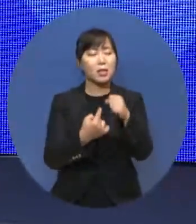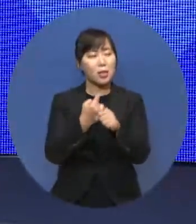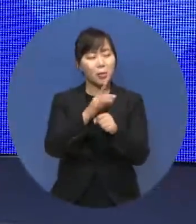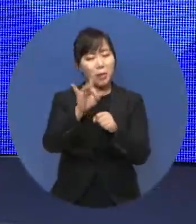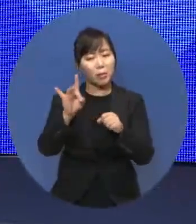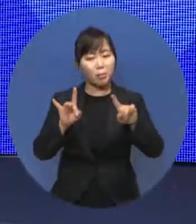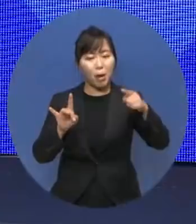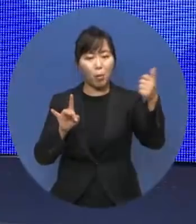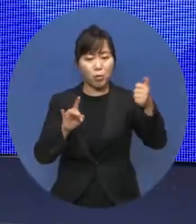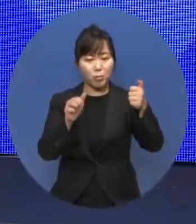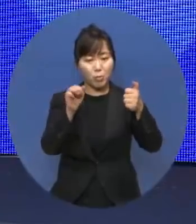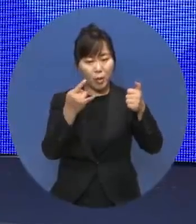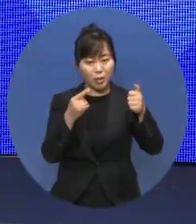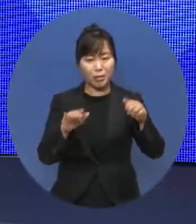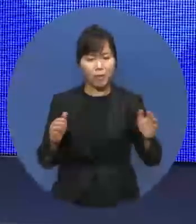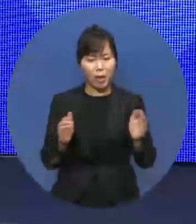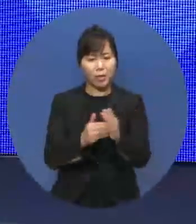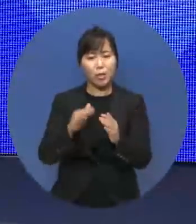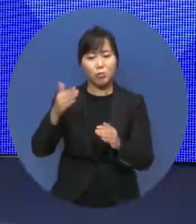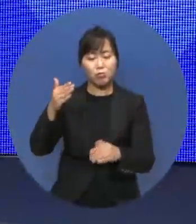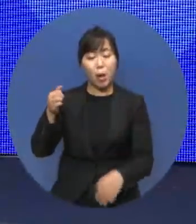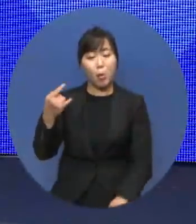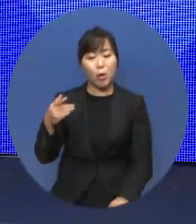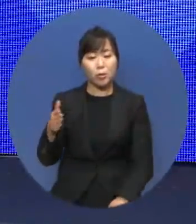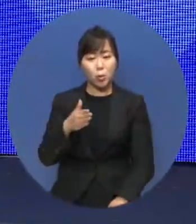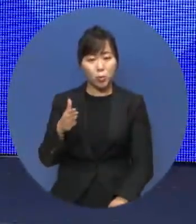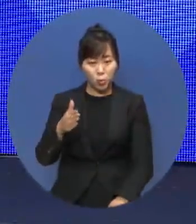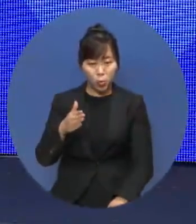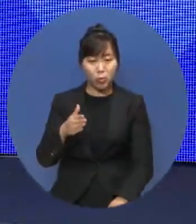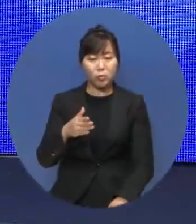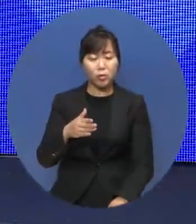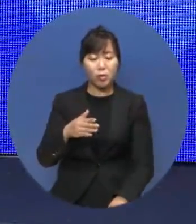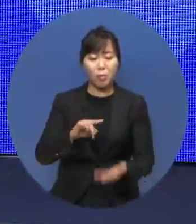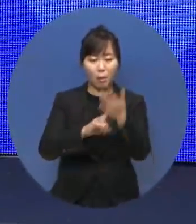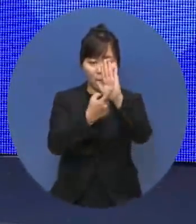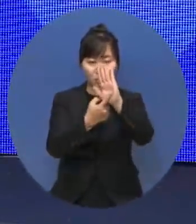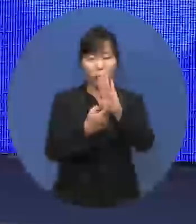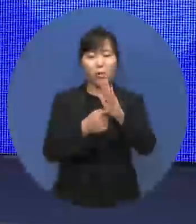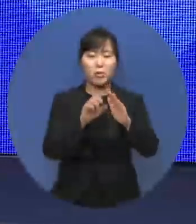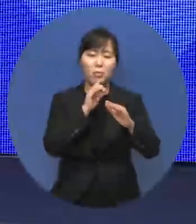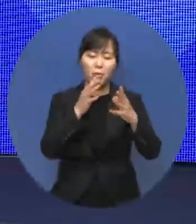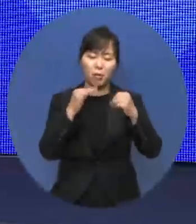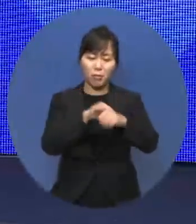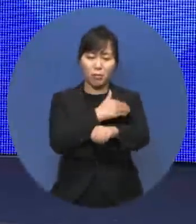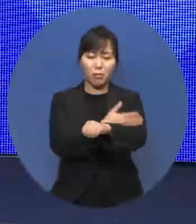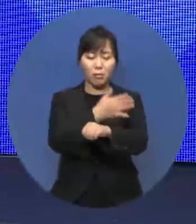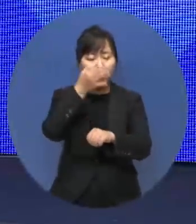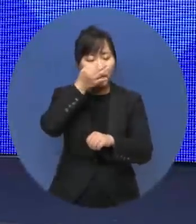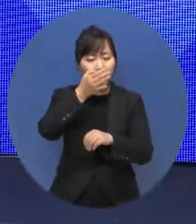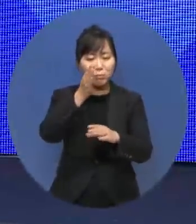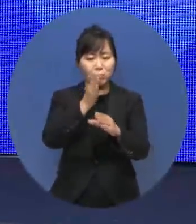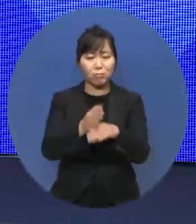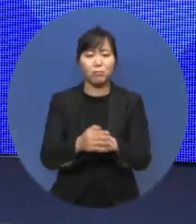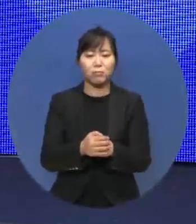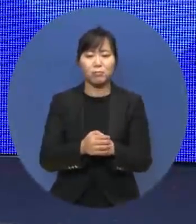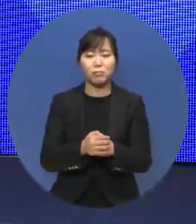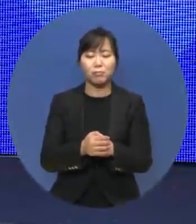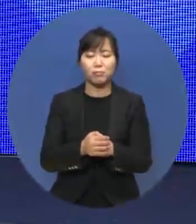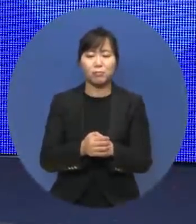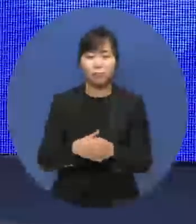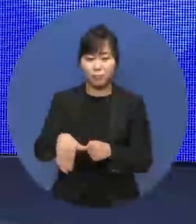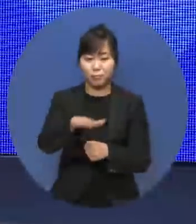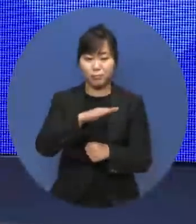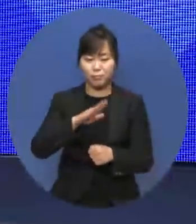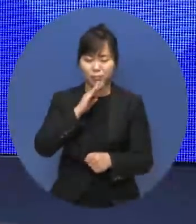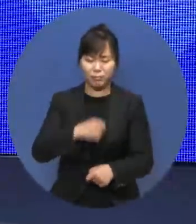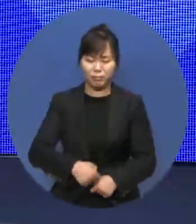연간 150회 지금까지 한 900여 회 공연을 국내에서 하면서 상당한 실력들을 보여주고 있습니다.